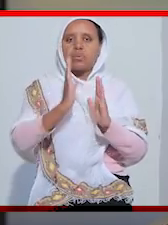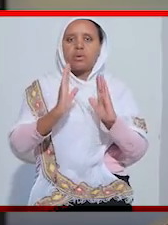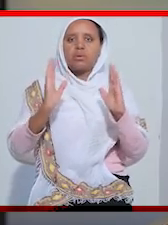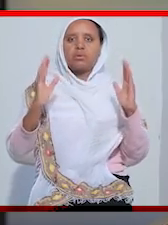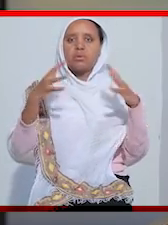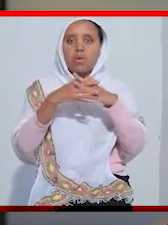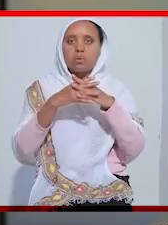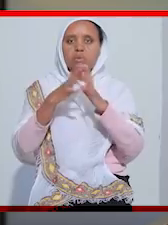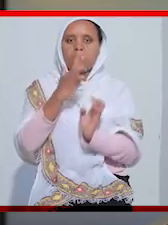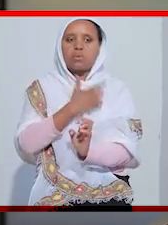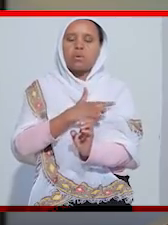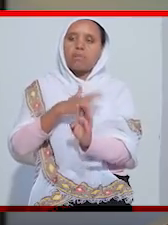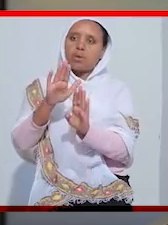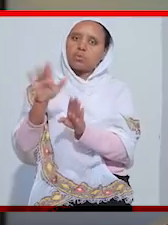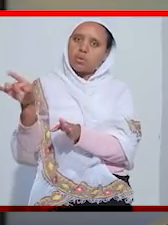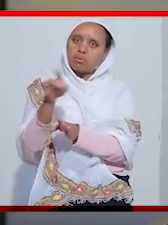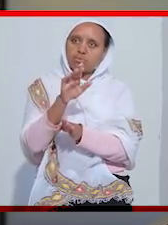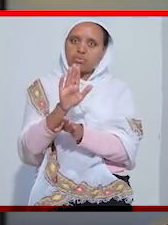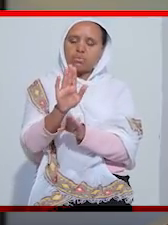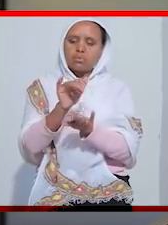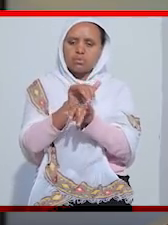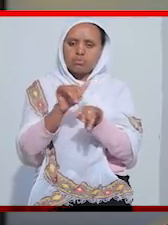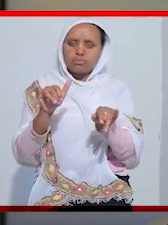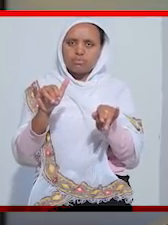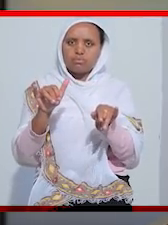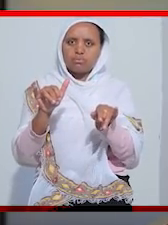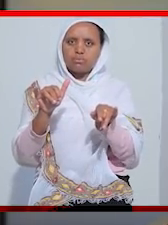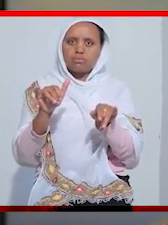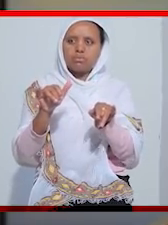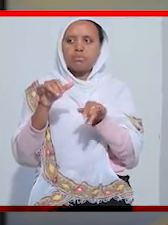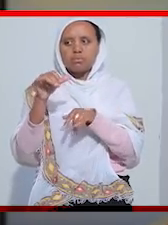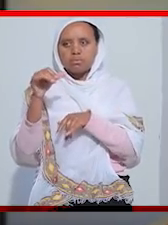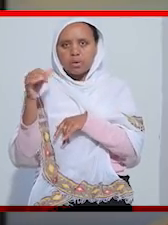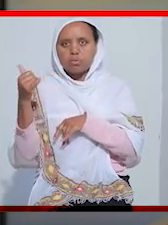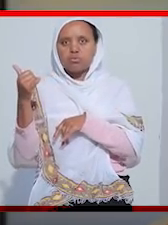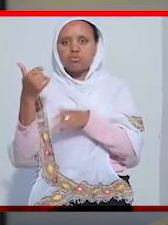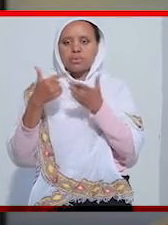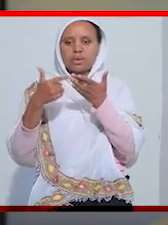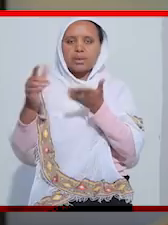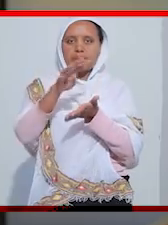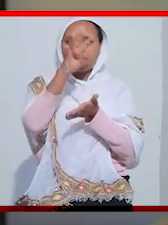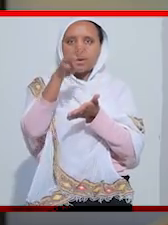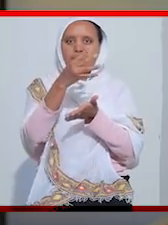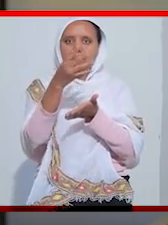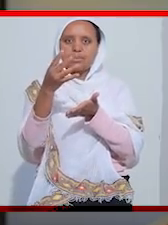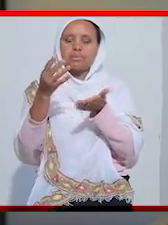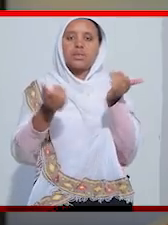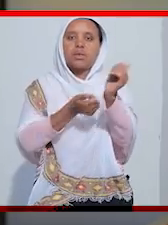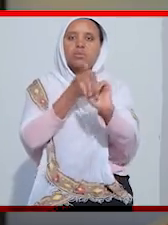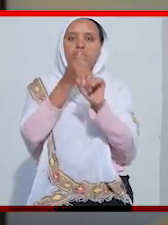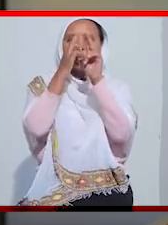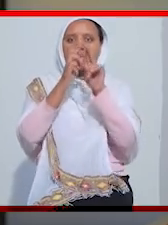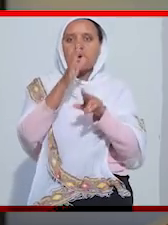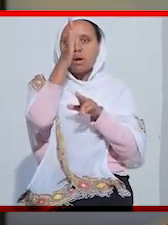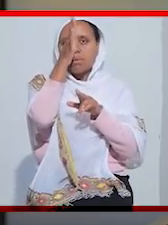በኦርቶዶክሳዊ ተዋህዶ ሃይማኖት ሆናችሁ እንዲሁም ሌሎቹም ይህን መርሃ ግብር